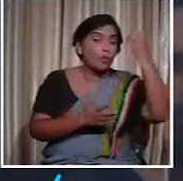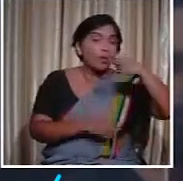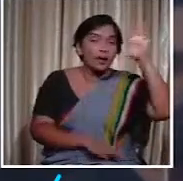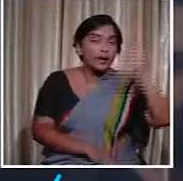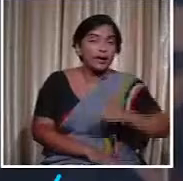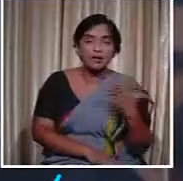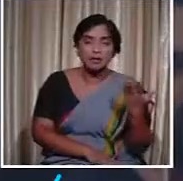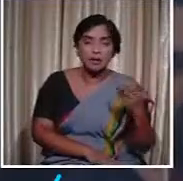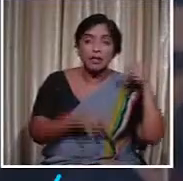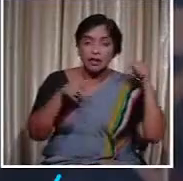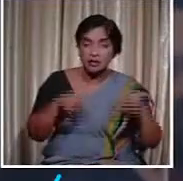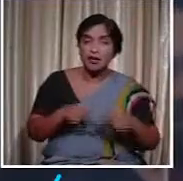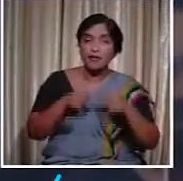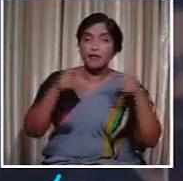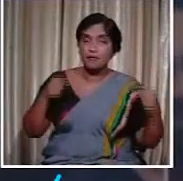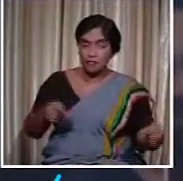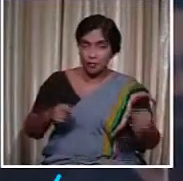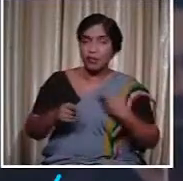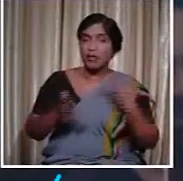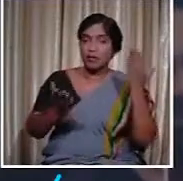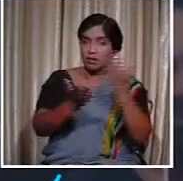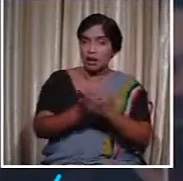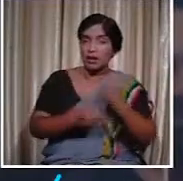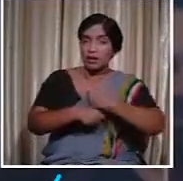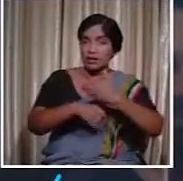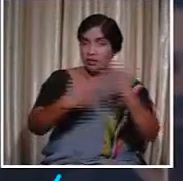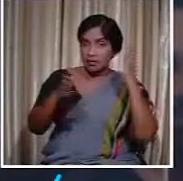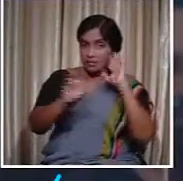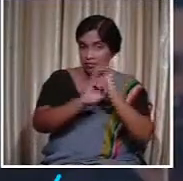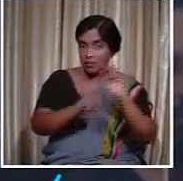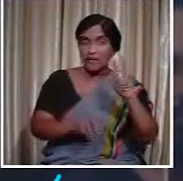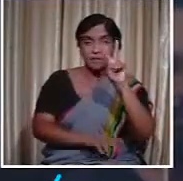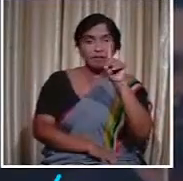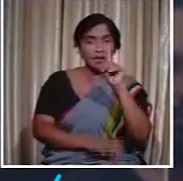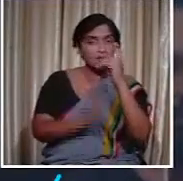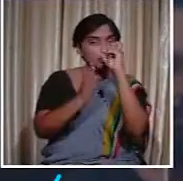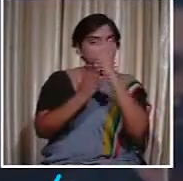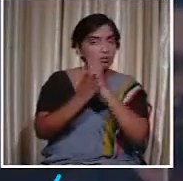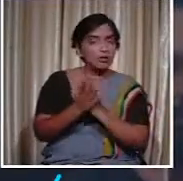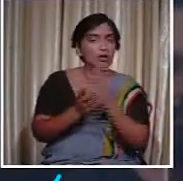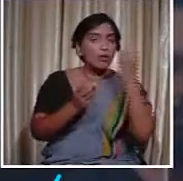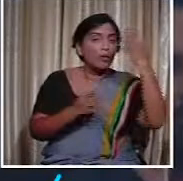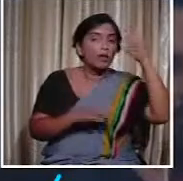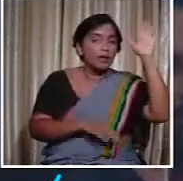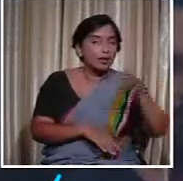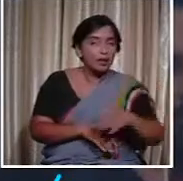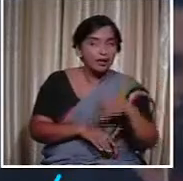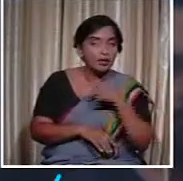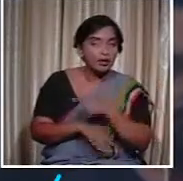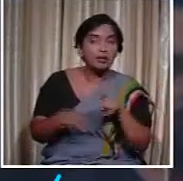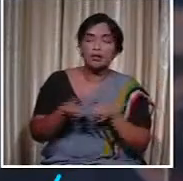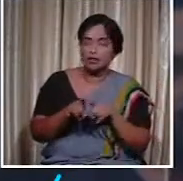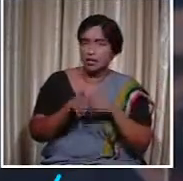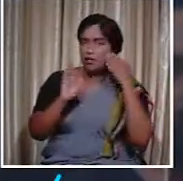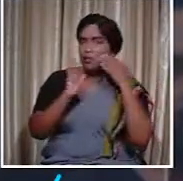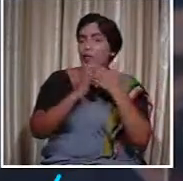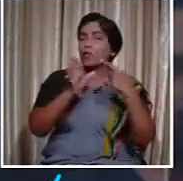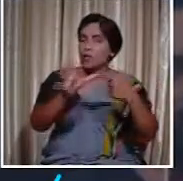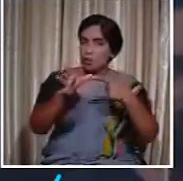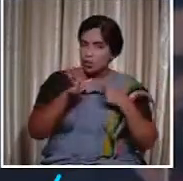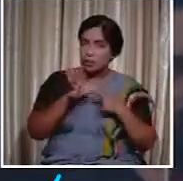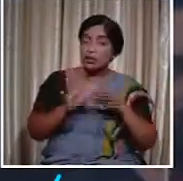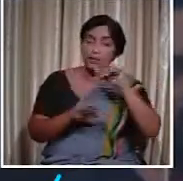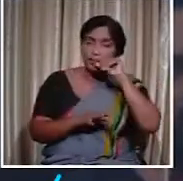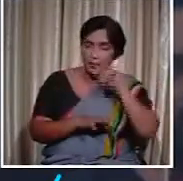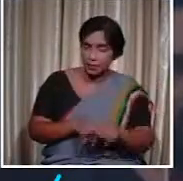ගේන්නේ? දැනටමත් විපක්ෂය විසින් ගෙනල්ලා ගැසට් කරලා තියෙන 21 වෙනි සංශෝධනය කවදද ගේන්නේ? මේ කාරණාවට උත්තර දෙන්න ඕන.